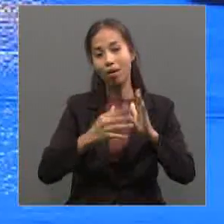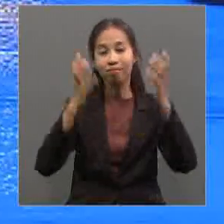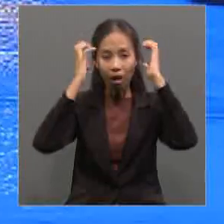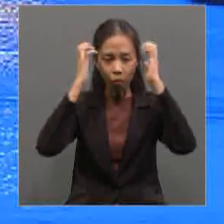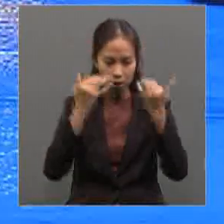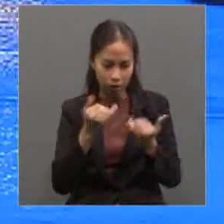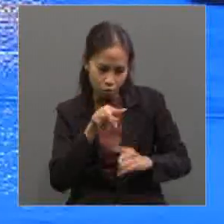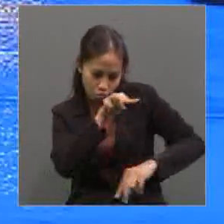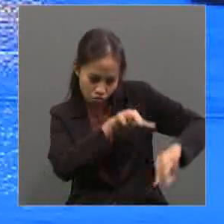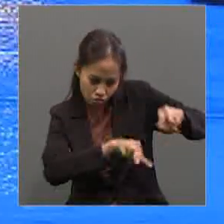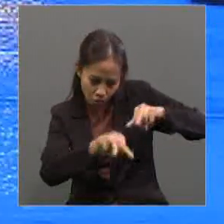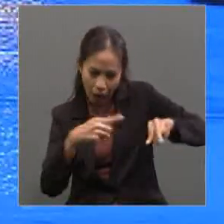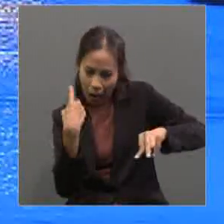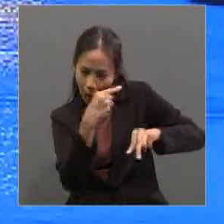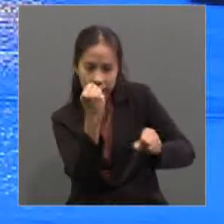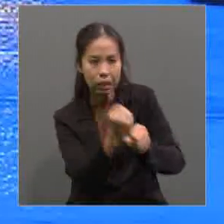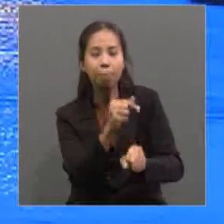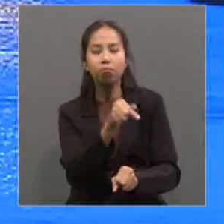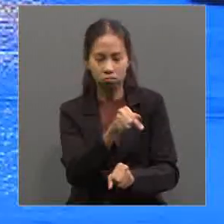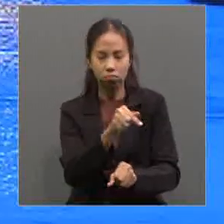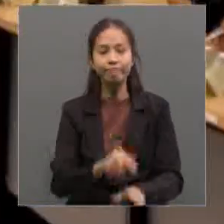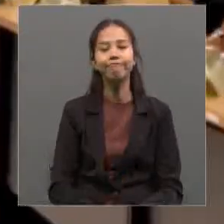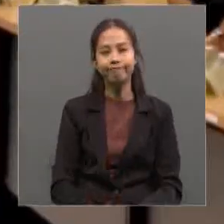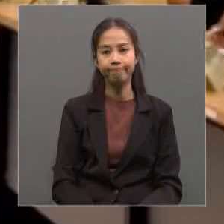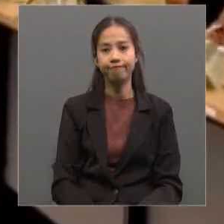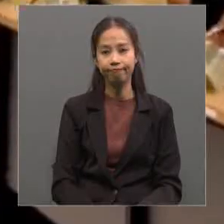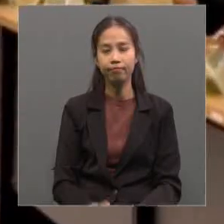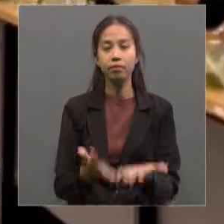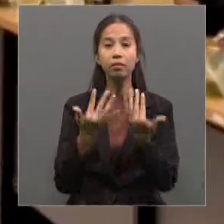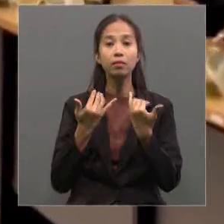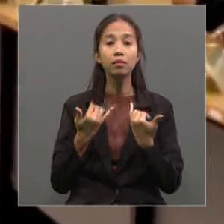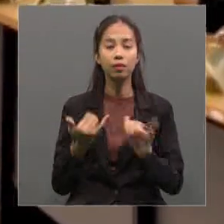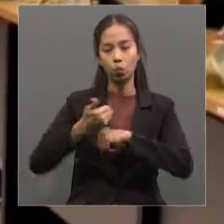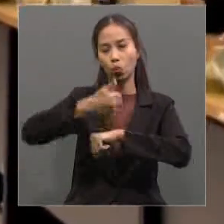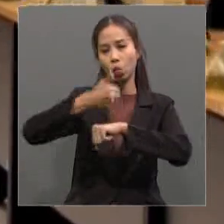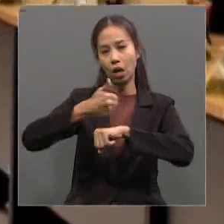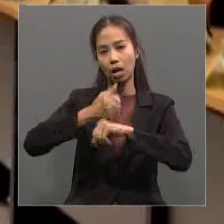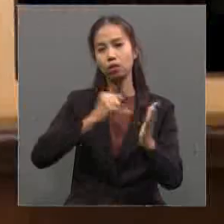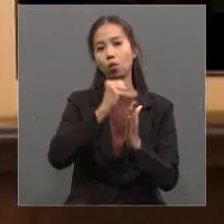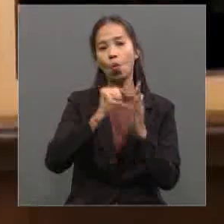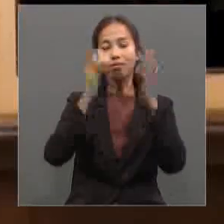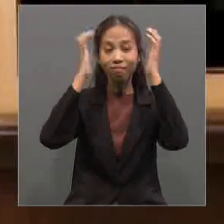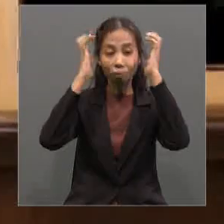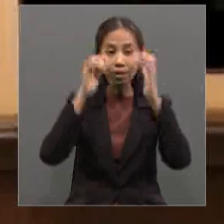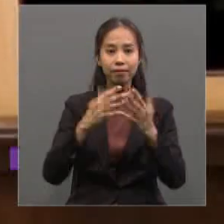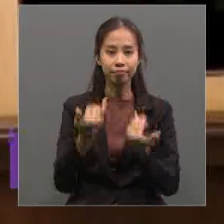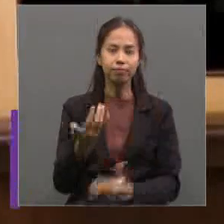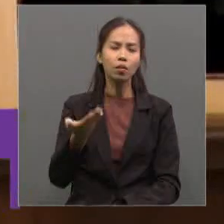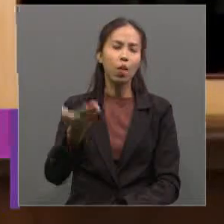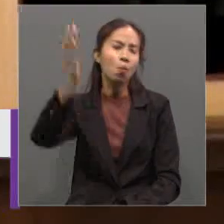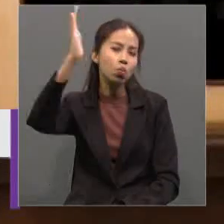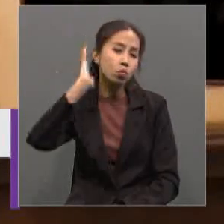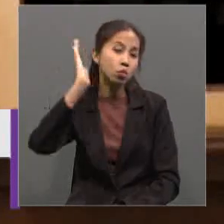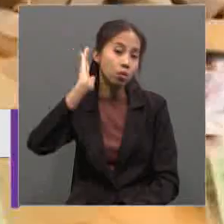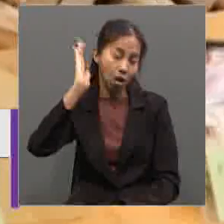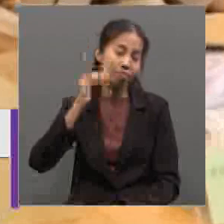ให้ไปเร่งตามหาผู้กระทำความผิดมารับผิดชอบโดยเร็วครับเรื่องนี้นะครับทางผู้ว่าราชการจังหวัดสระบุรีนะครับนายบัญชาช